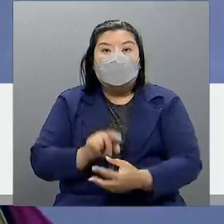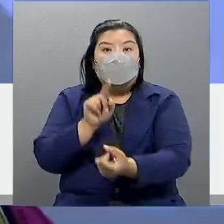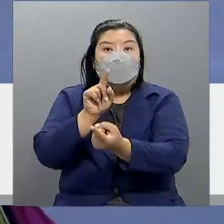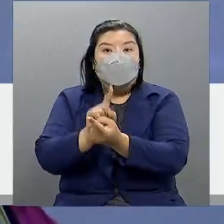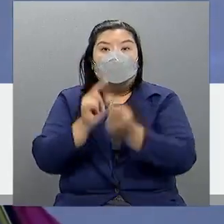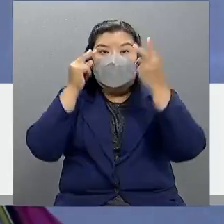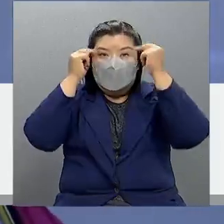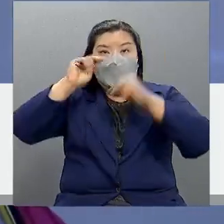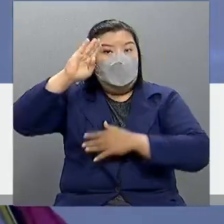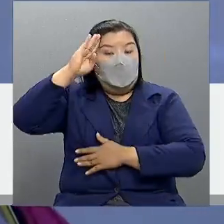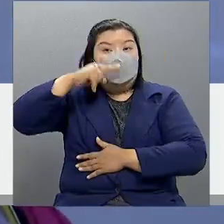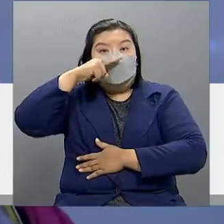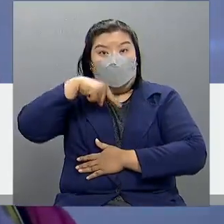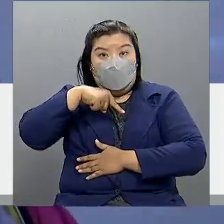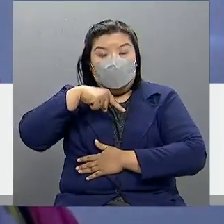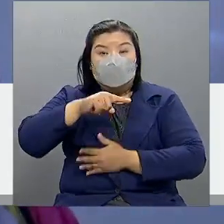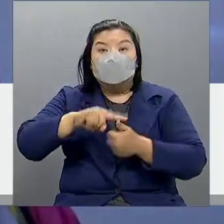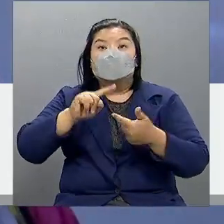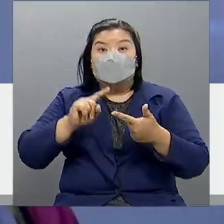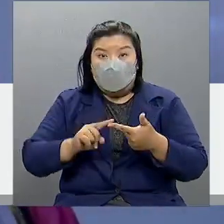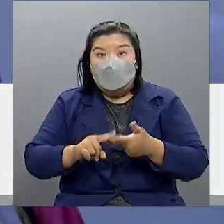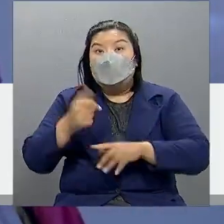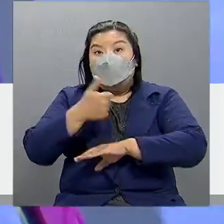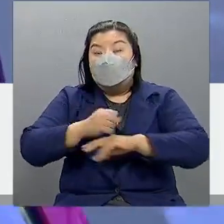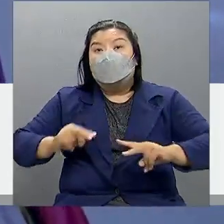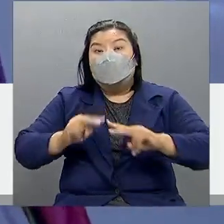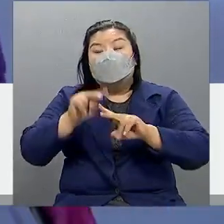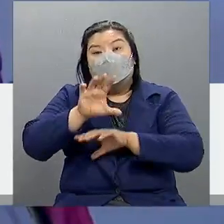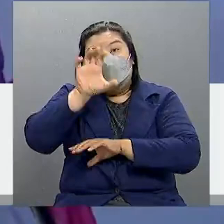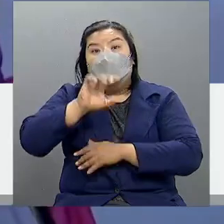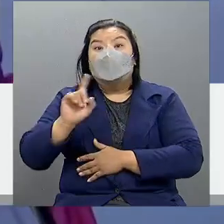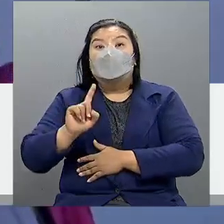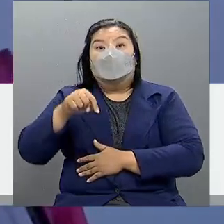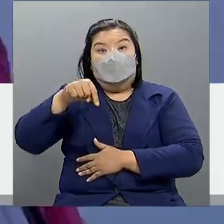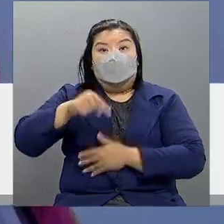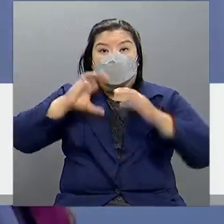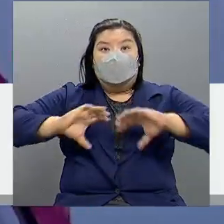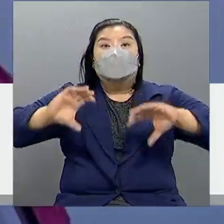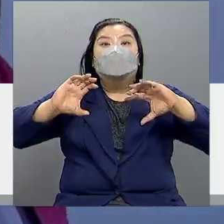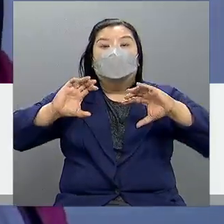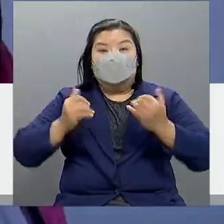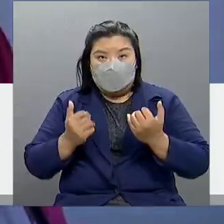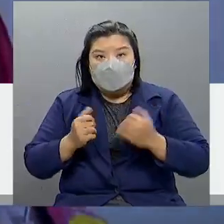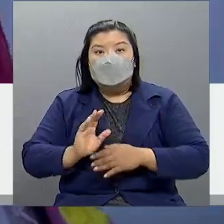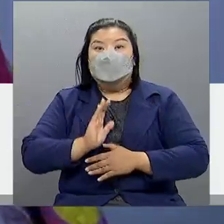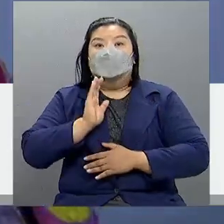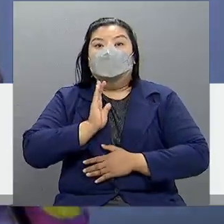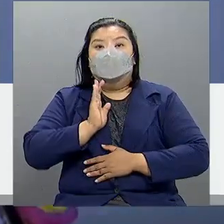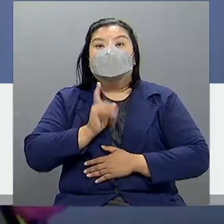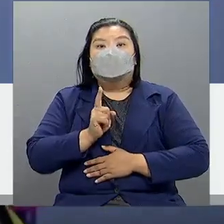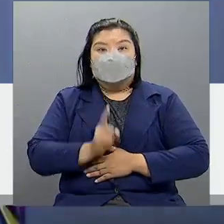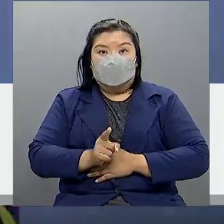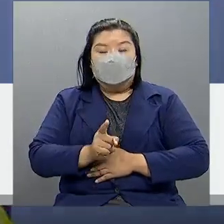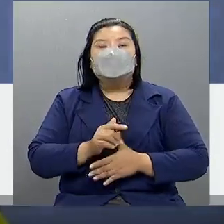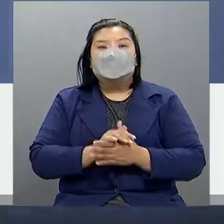รัฐมนตรีและรัฐมนตรีว่าการกระทรวงกลาโหมที่ทำเนียบรัฐบาลและจะมีพิธีต้อนรับอย่างเป็นทางการเดินตรวจแถว